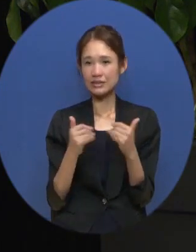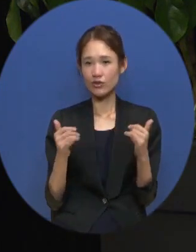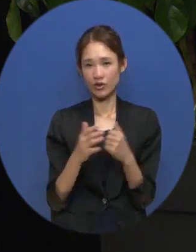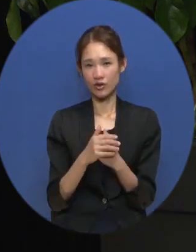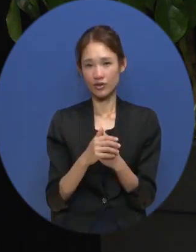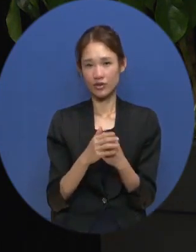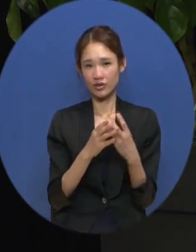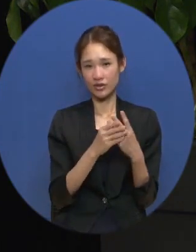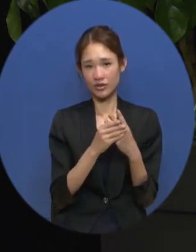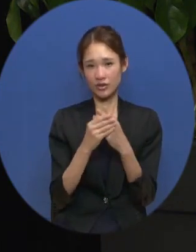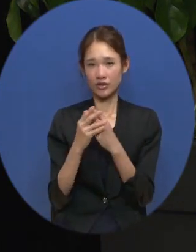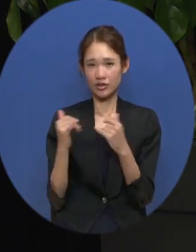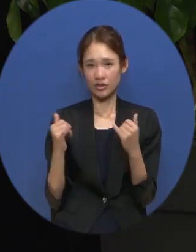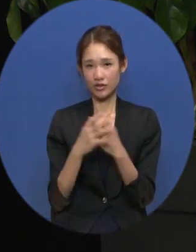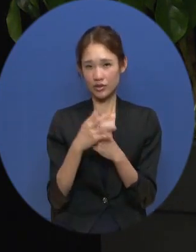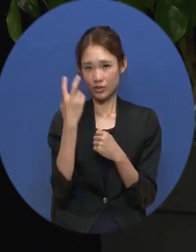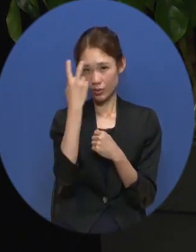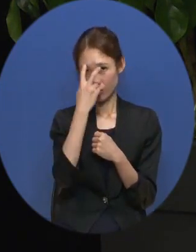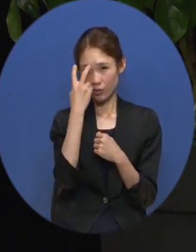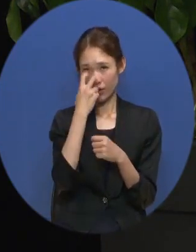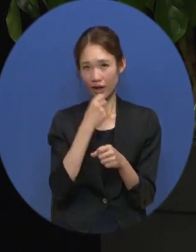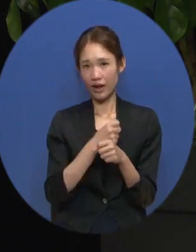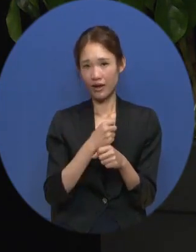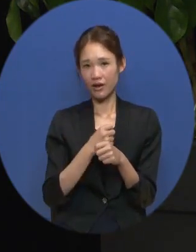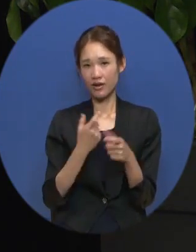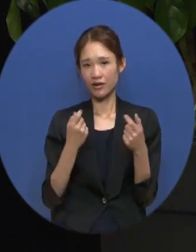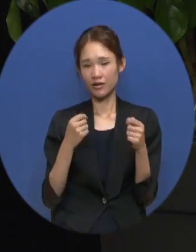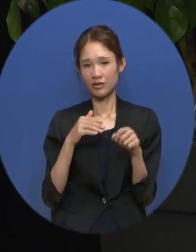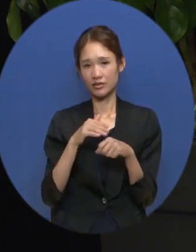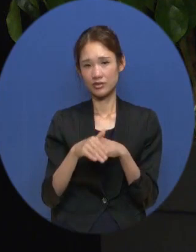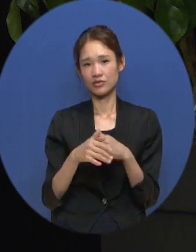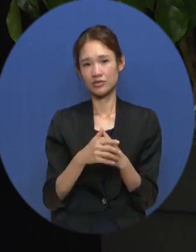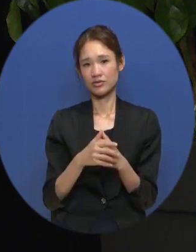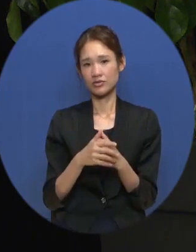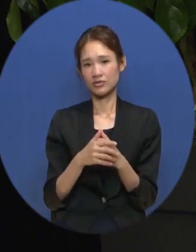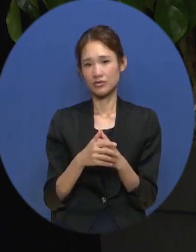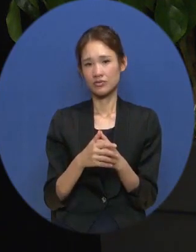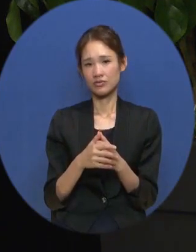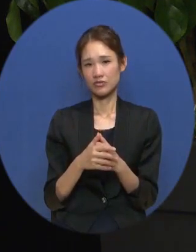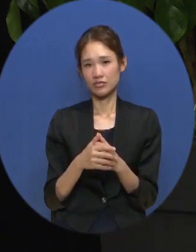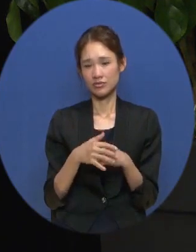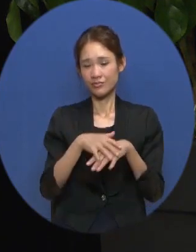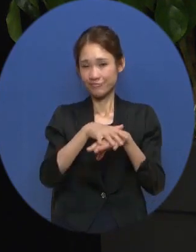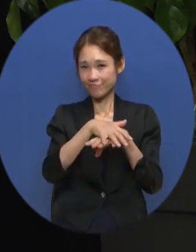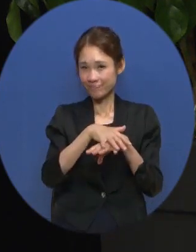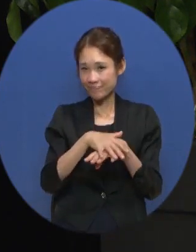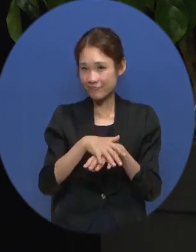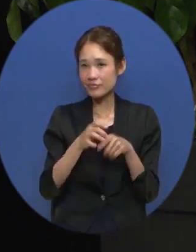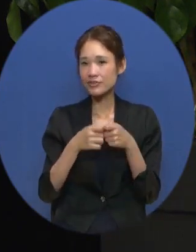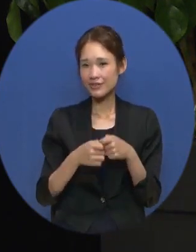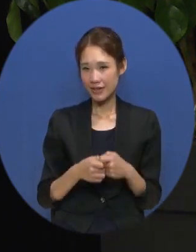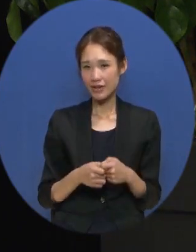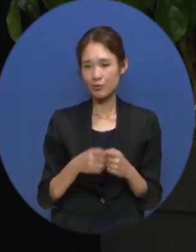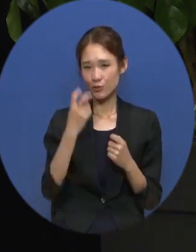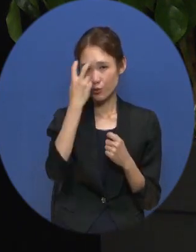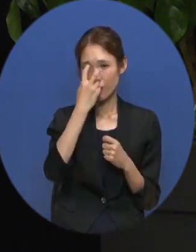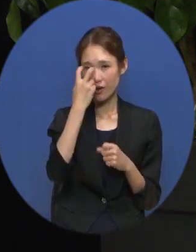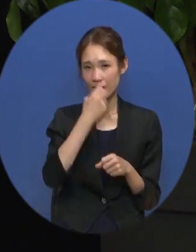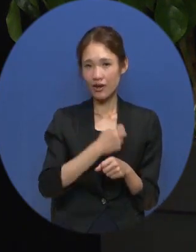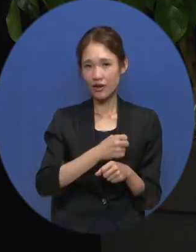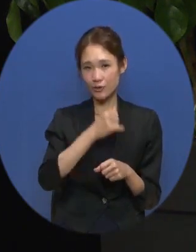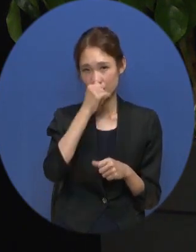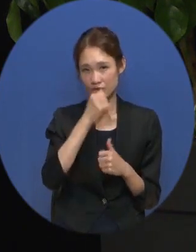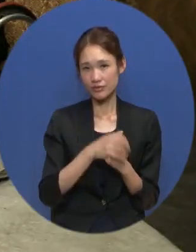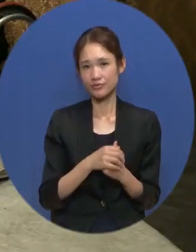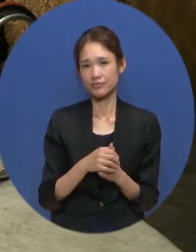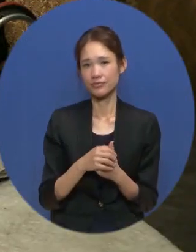그 팀 리더분들을 또 관리를 하고 이런 식으로 돼가지고 예. 나름 체계적으로 관리가 되고 있다고 생각을 하고